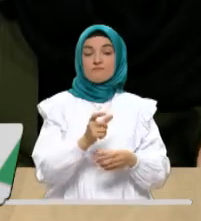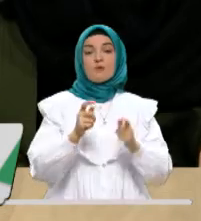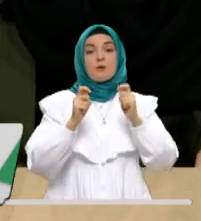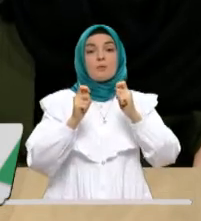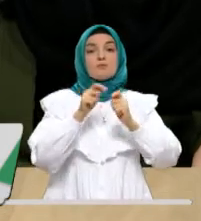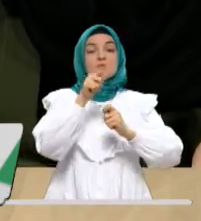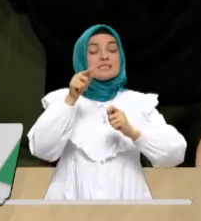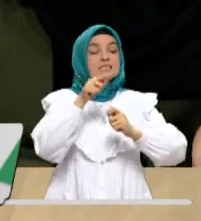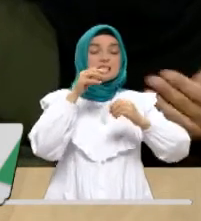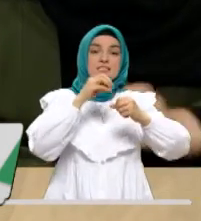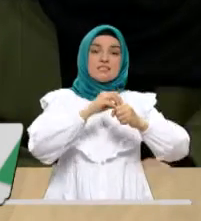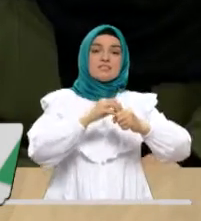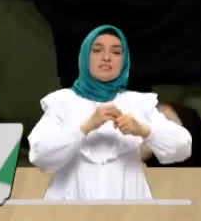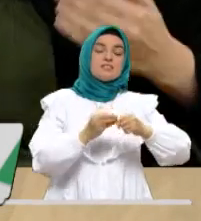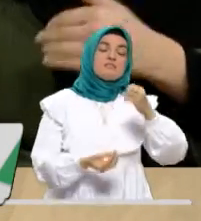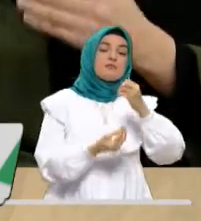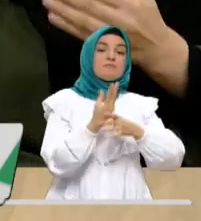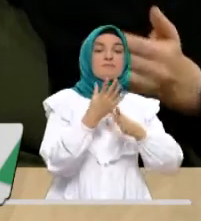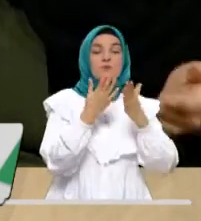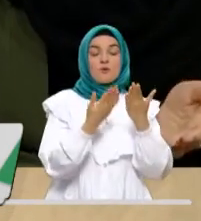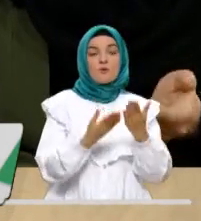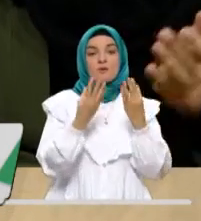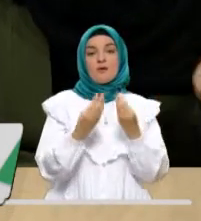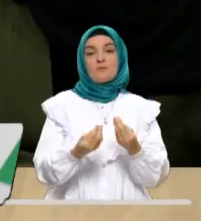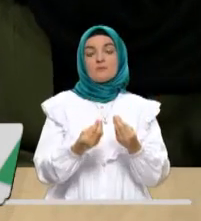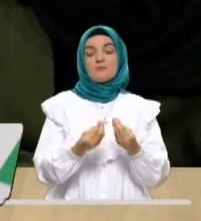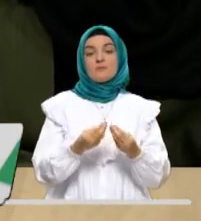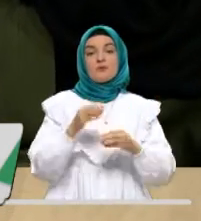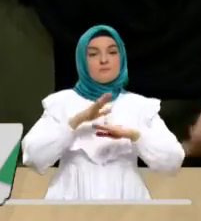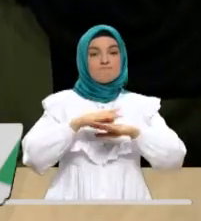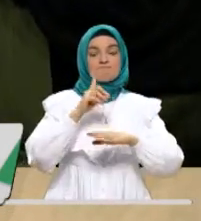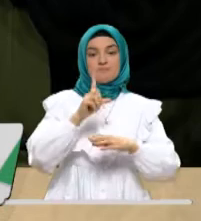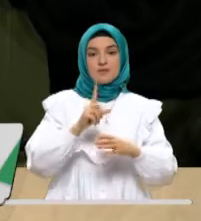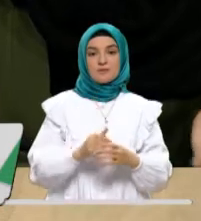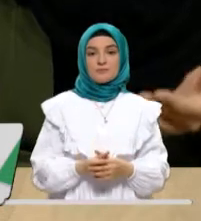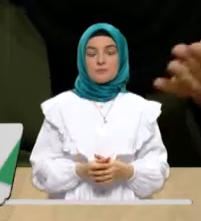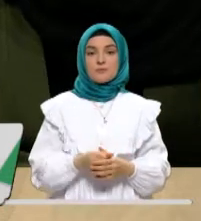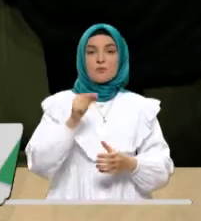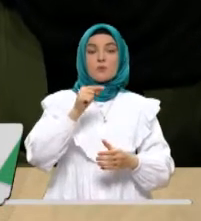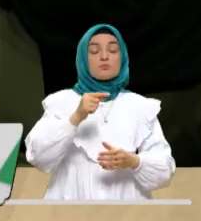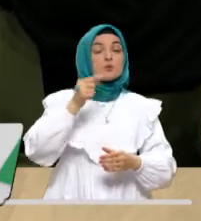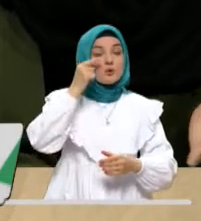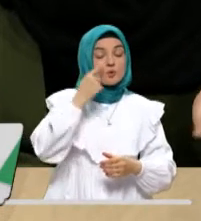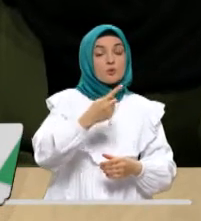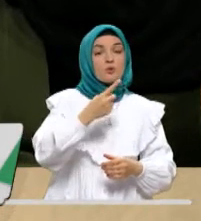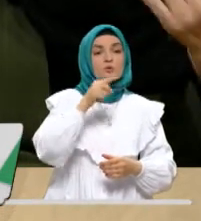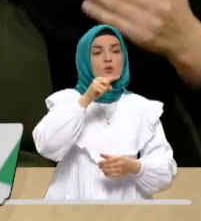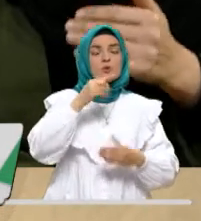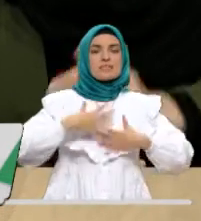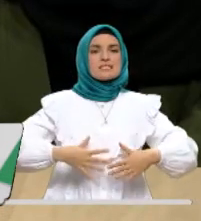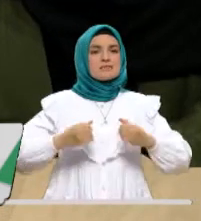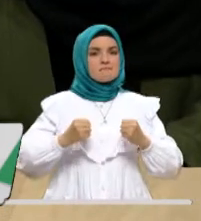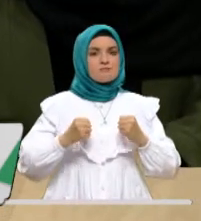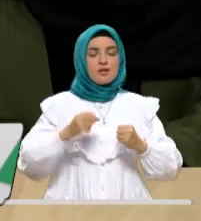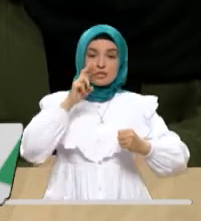ürün üretmek zorunda. Tabii ki devlet de bu tüketicilerin hassasiyetini görüp sağlık konularını görünce onlar